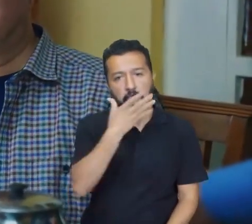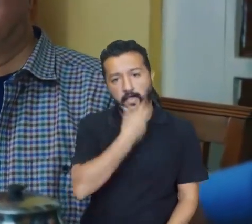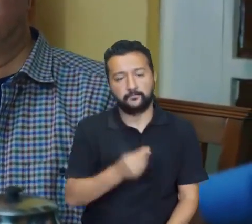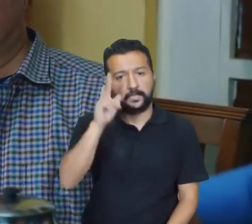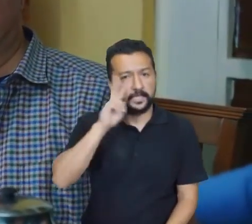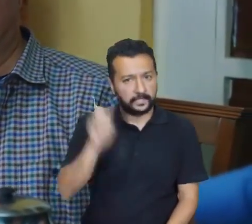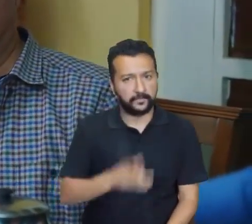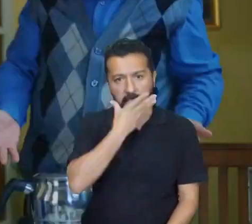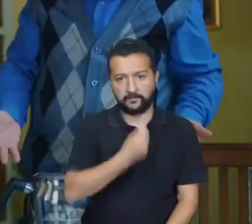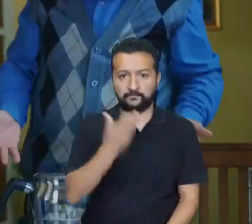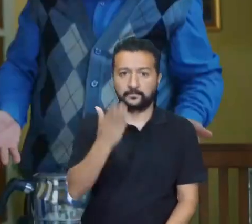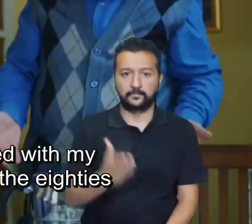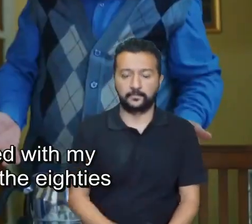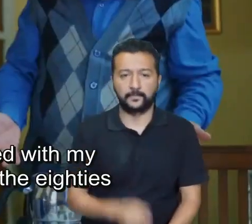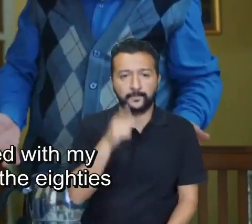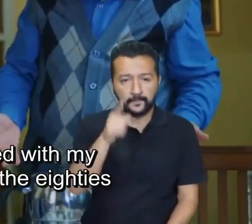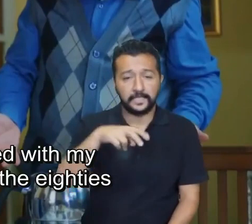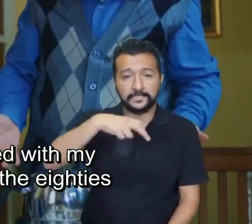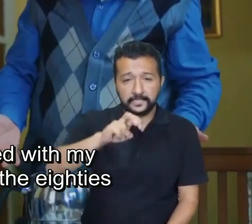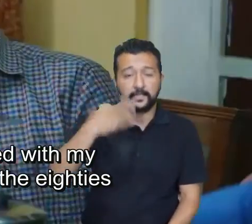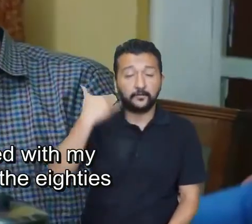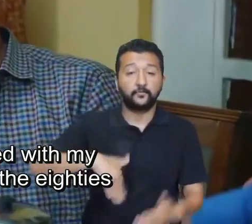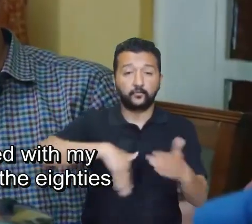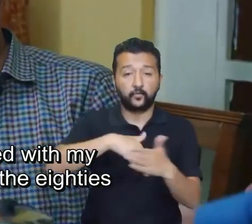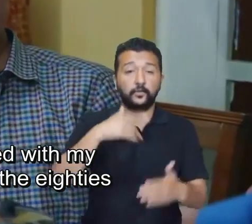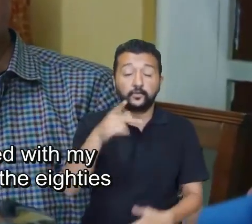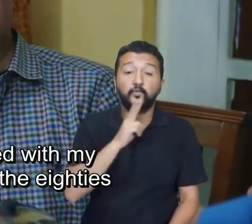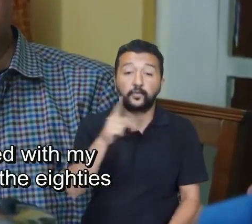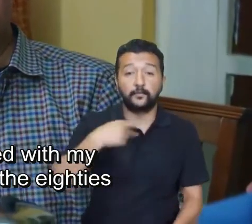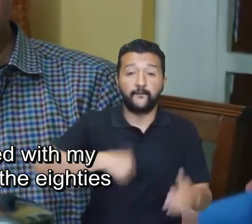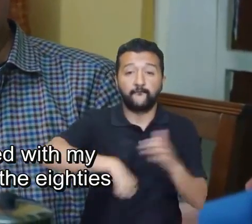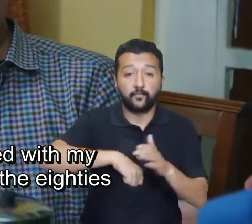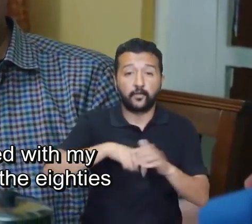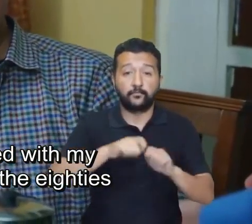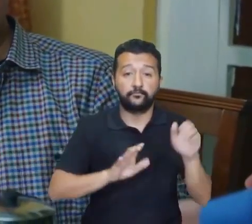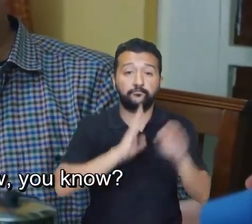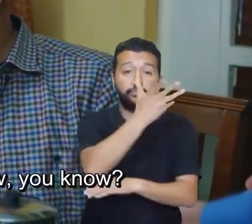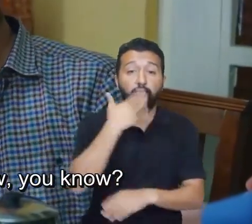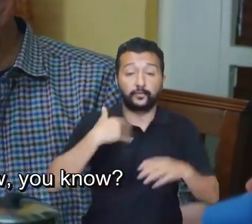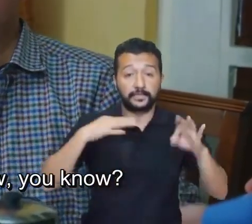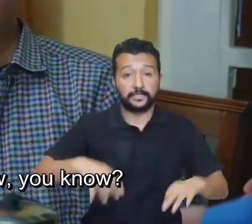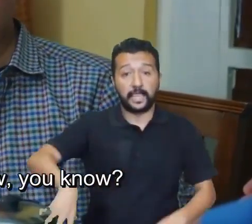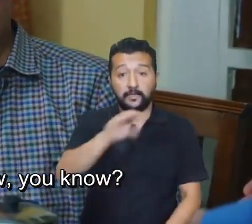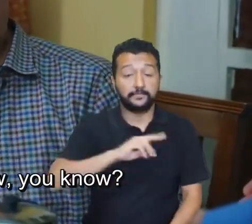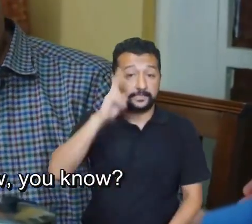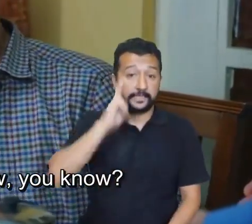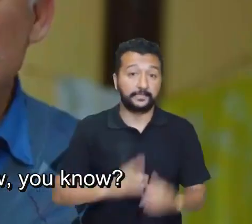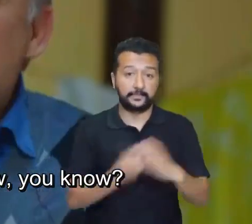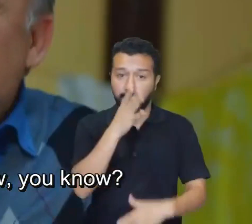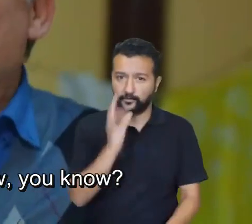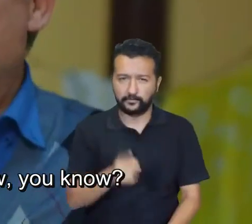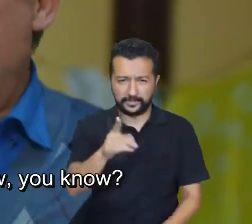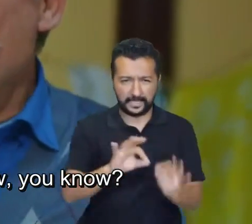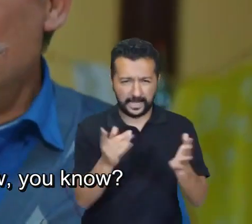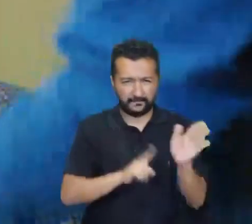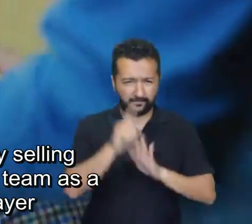olsun, vallahi aşk olsun ya. Ya 80'lerin sonunda sen benim futbol kariyerime engel olmasaydın şimdi hepimiz trilyonluktuk biliyor musun?